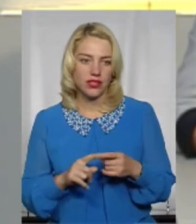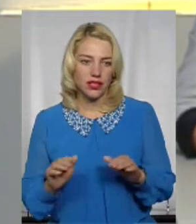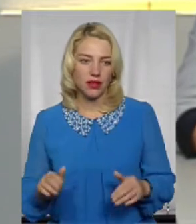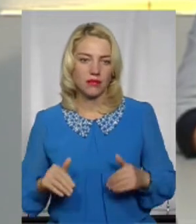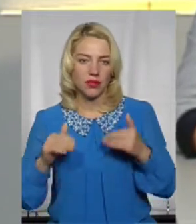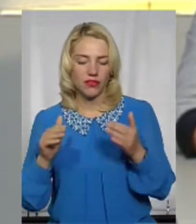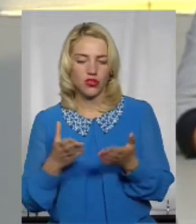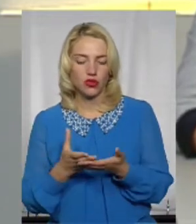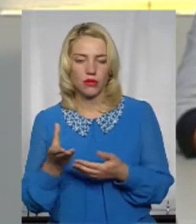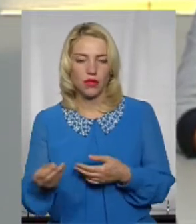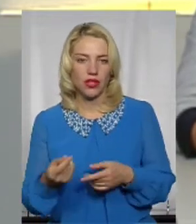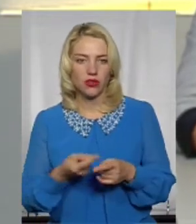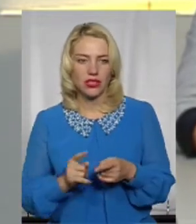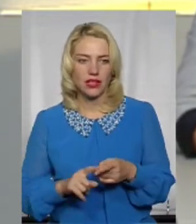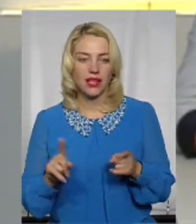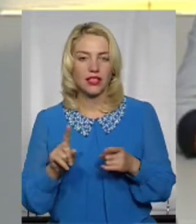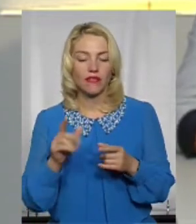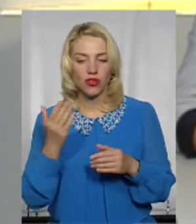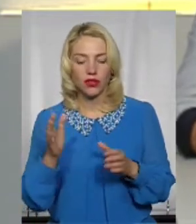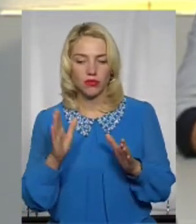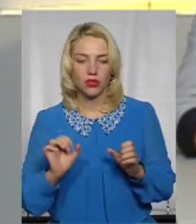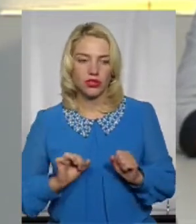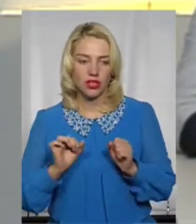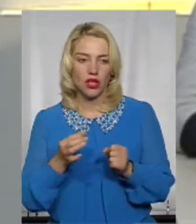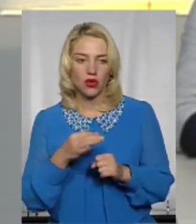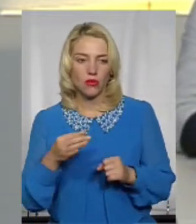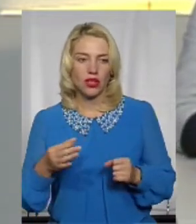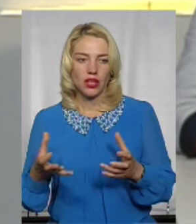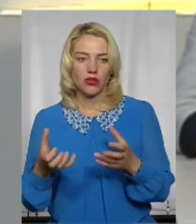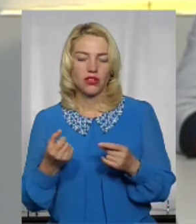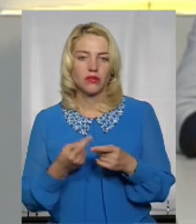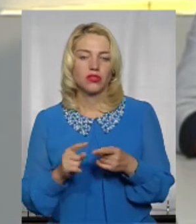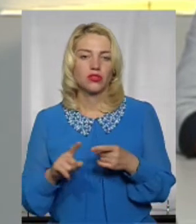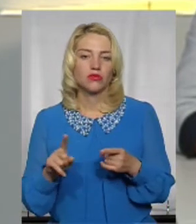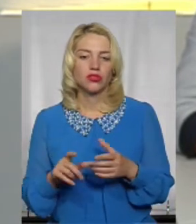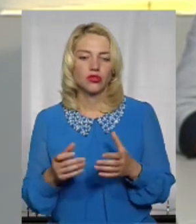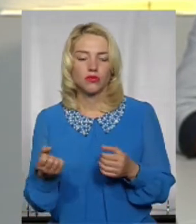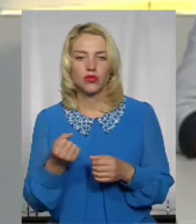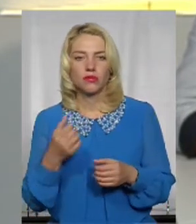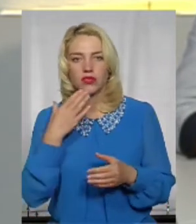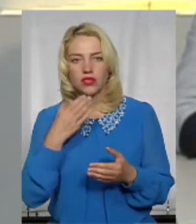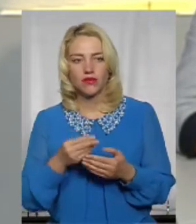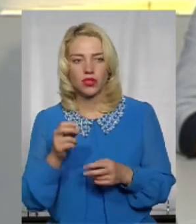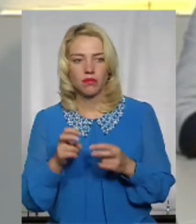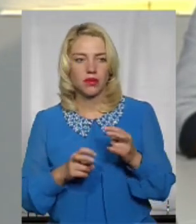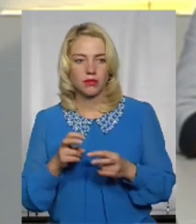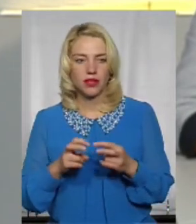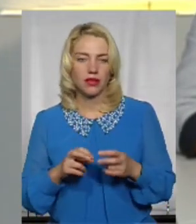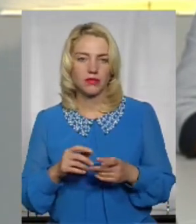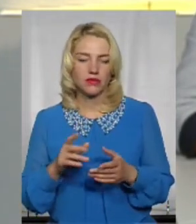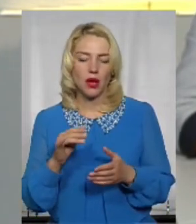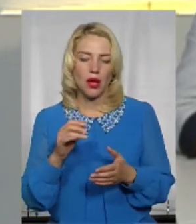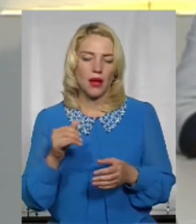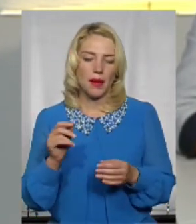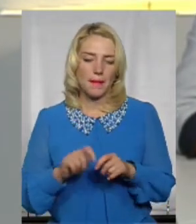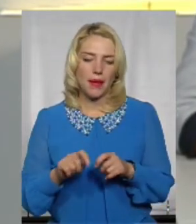плату, кошти за неї. Вони постараються хоч якісь копійки отримати на цьому, щоб утримувати своє підприємство, паливно-мастильні і так далі матеріали. І